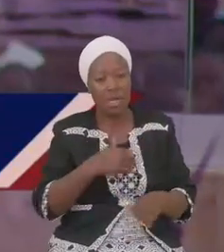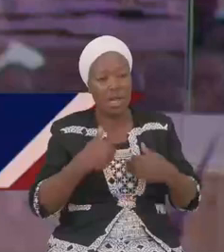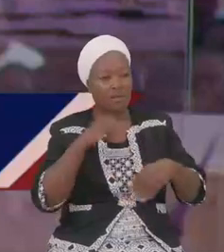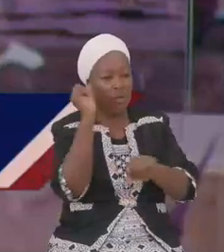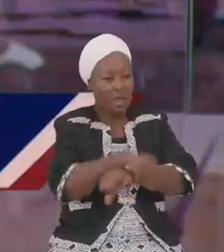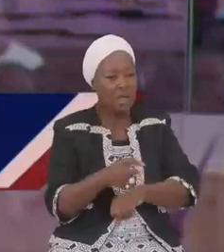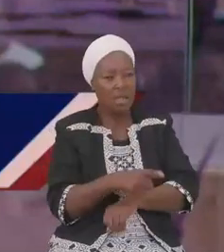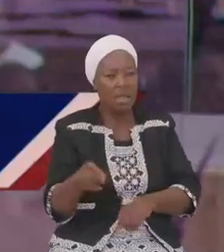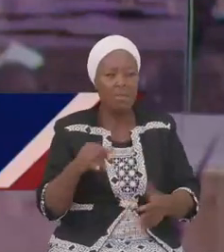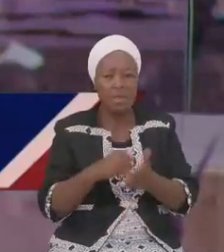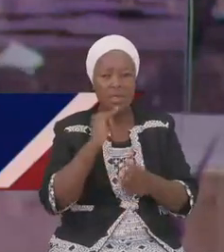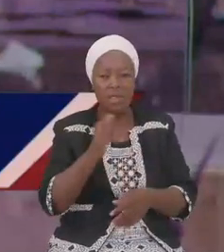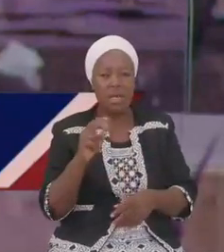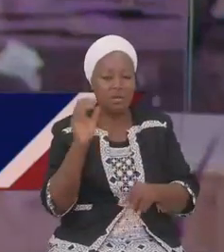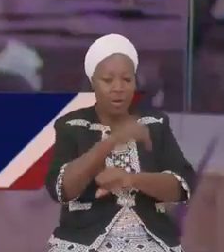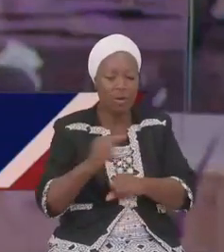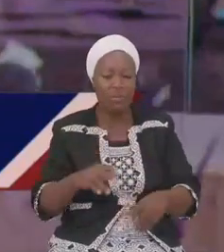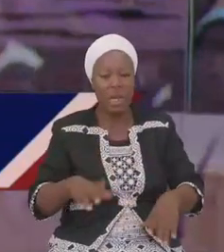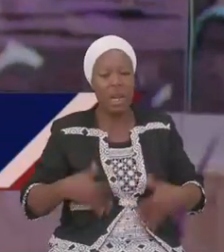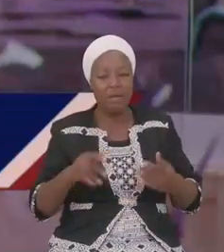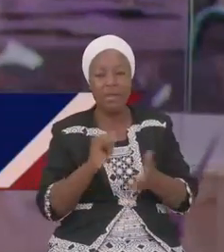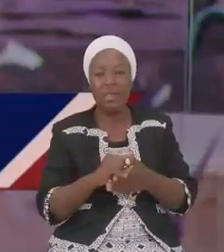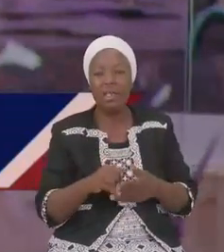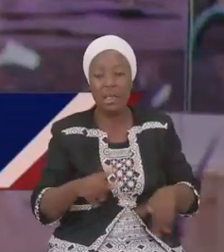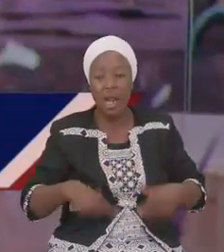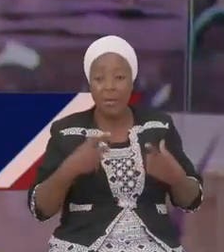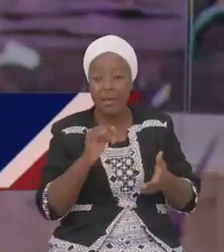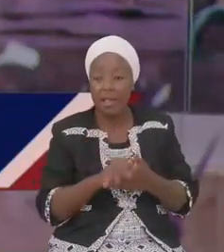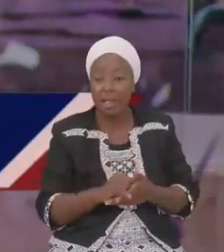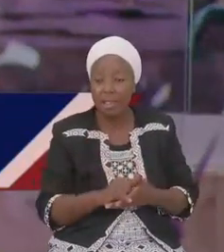une vie de victoire. Que Dieu nous appelle à la vie de victoire